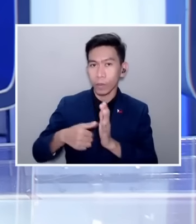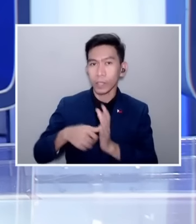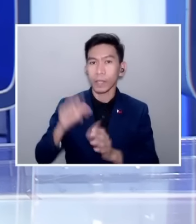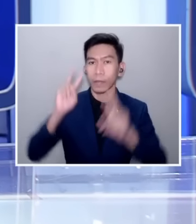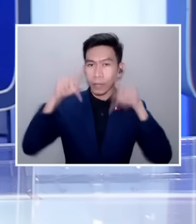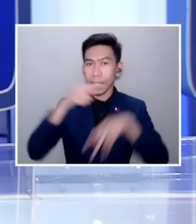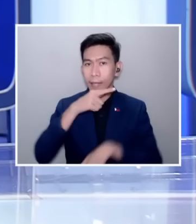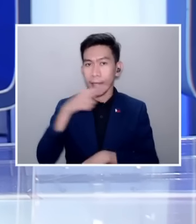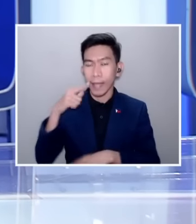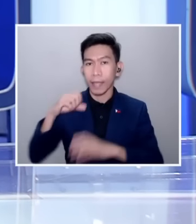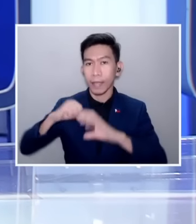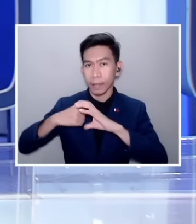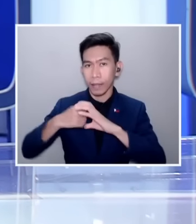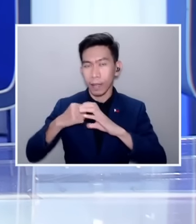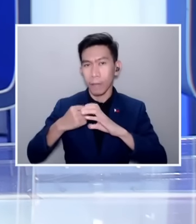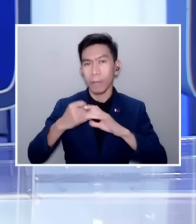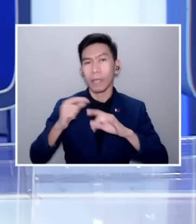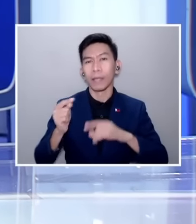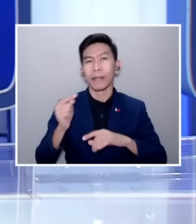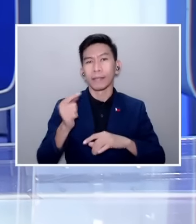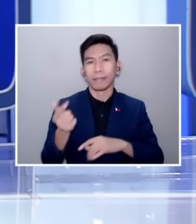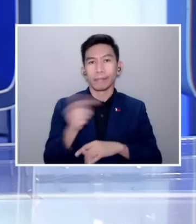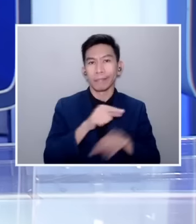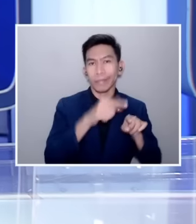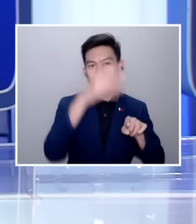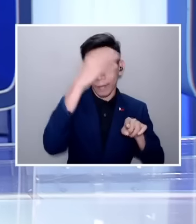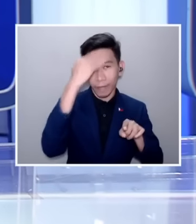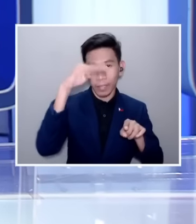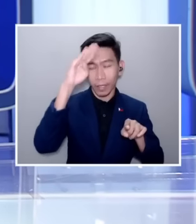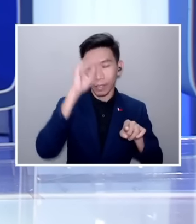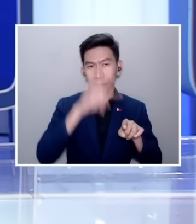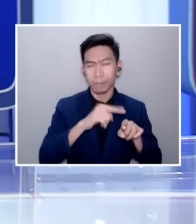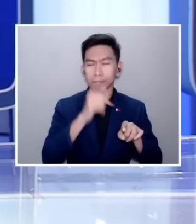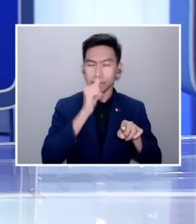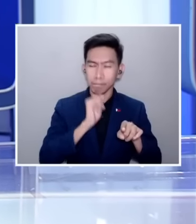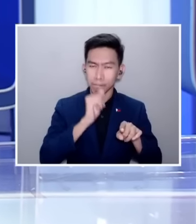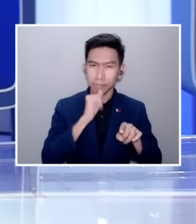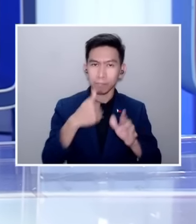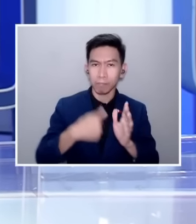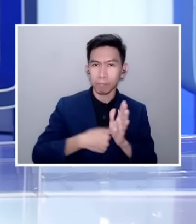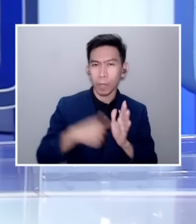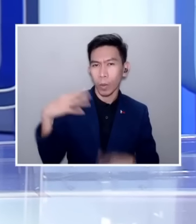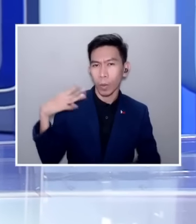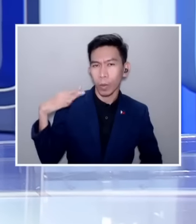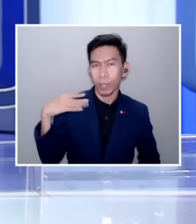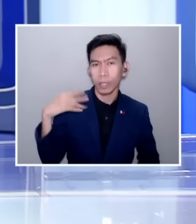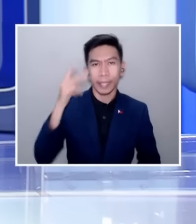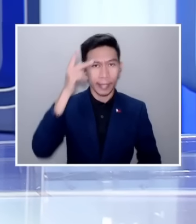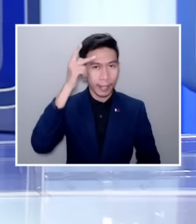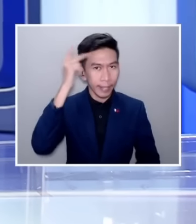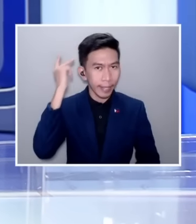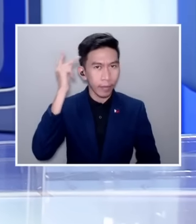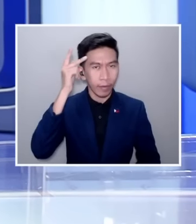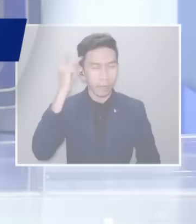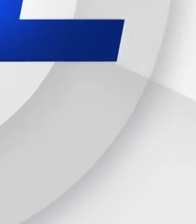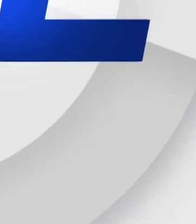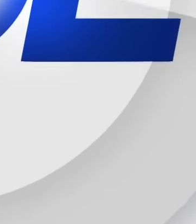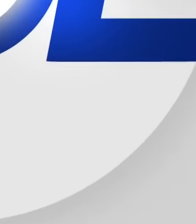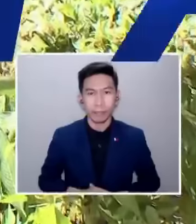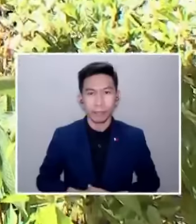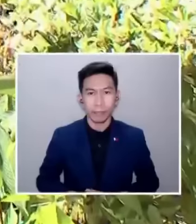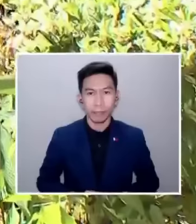naman, matyaga rin naghintay na makaboto si Senator Kiko Pangilinan. Nagpapatrol, Adrian Ayalin.